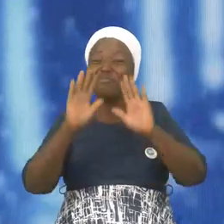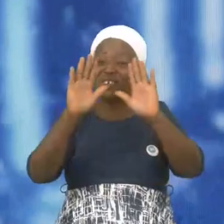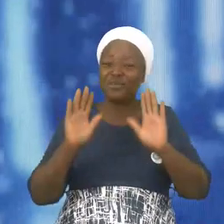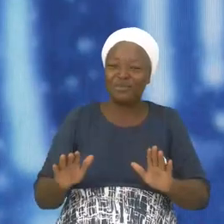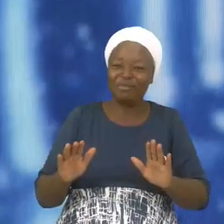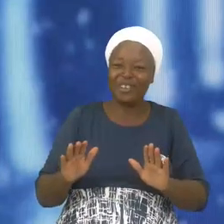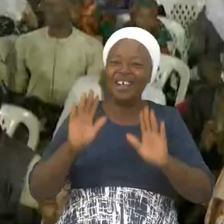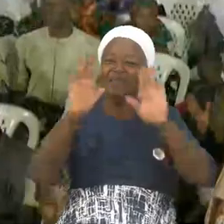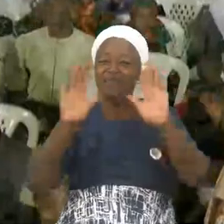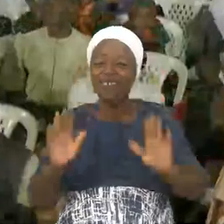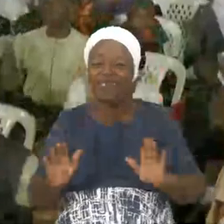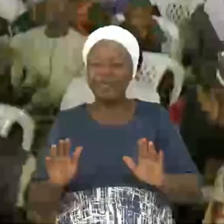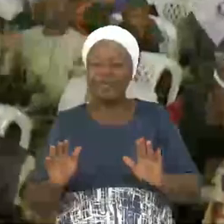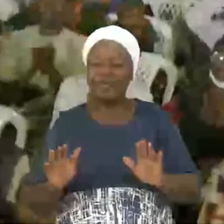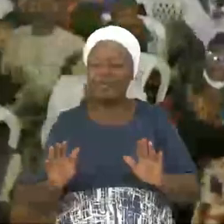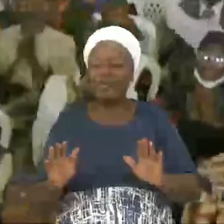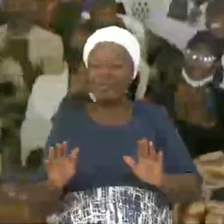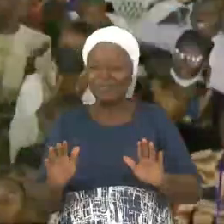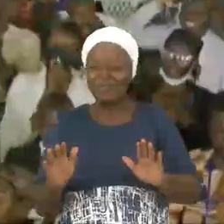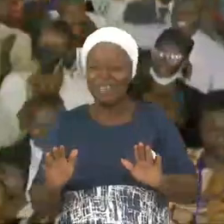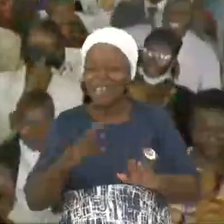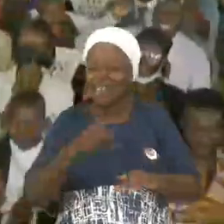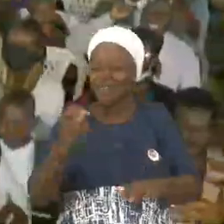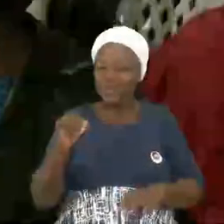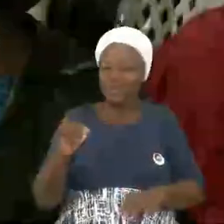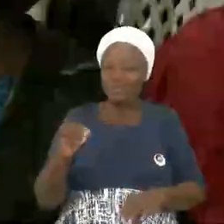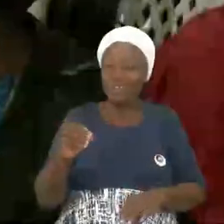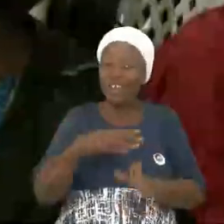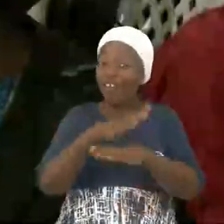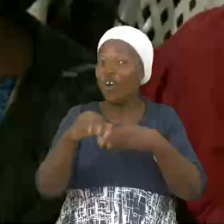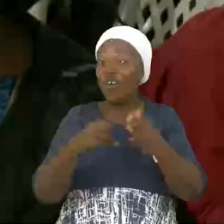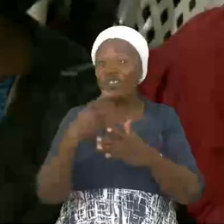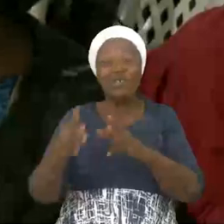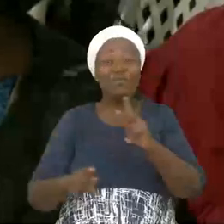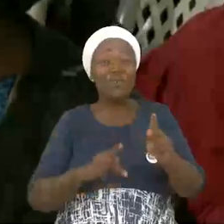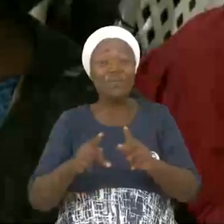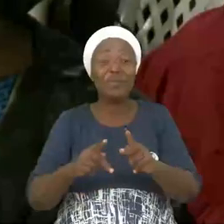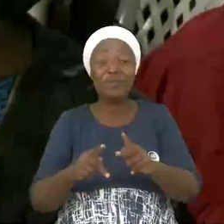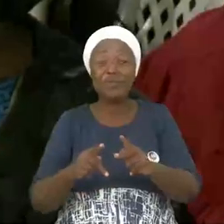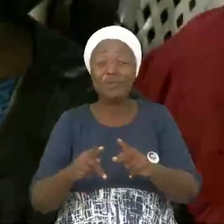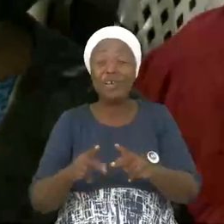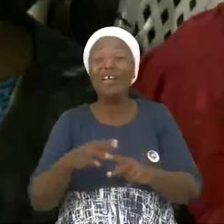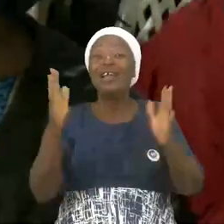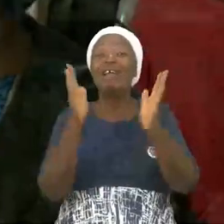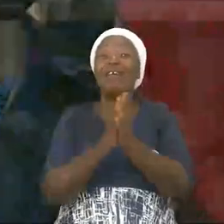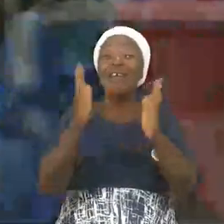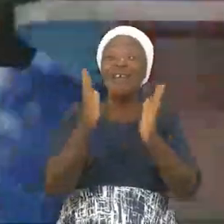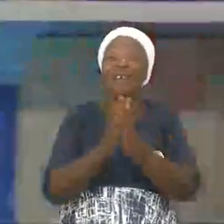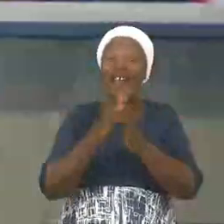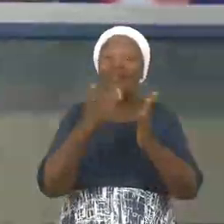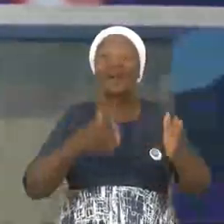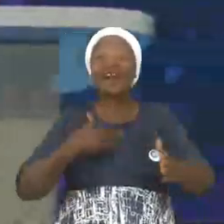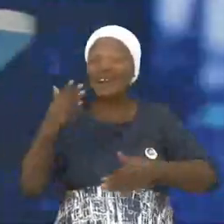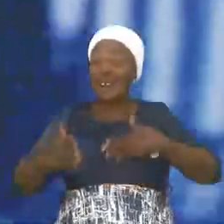prié après la prière. Venez voir les miracles. Miracles. Miracles. Alors, tous